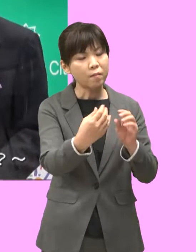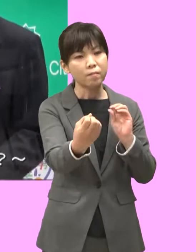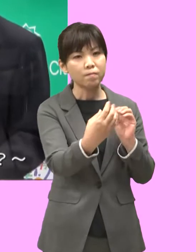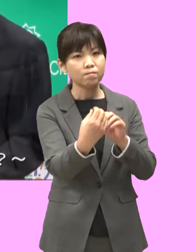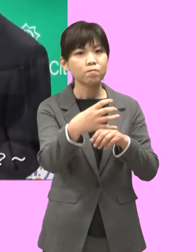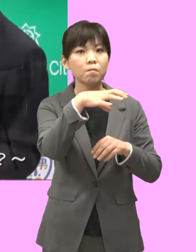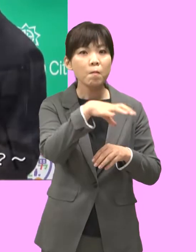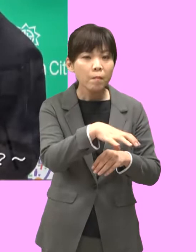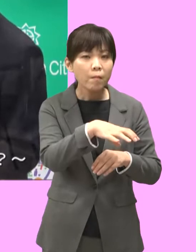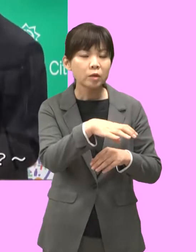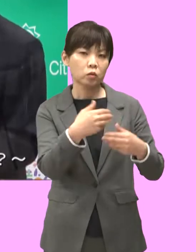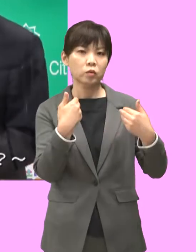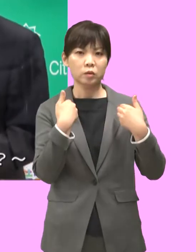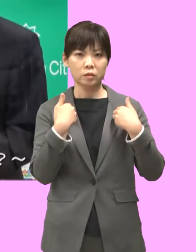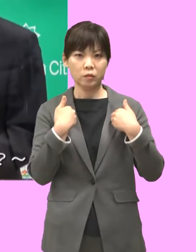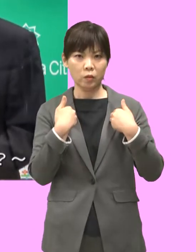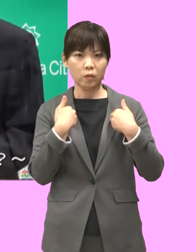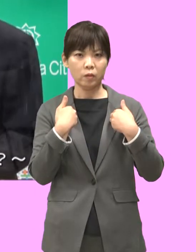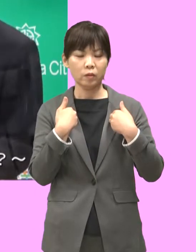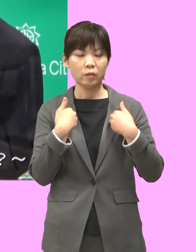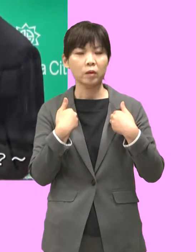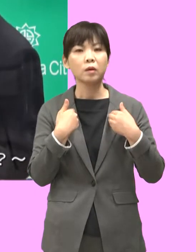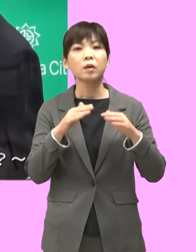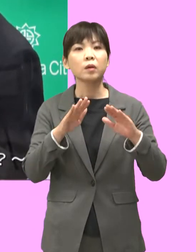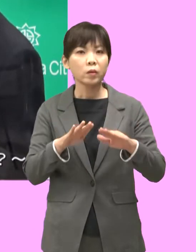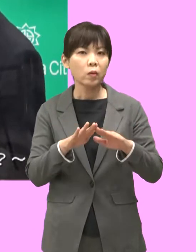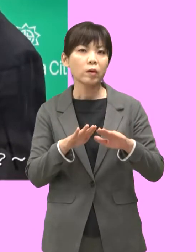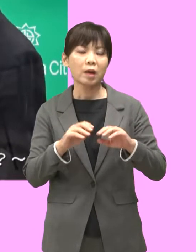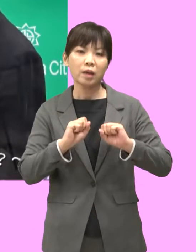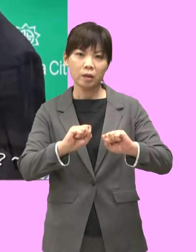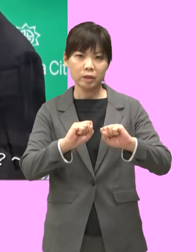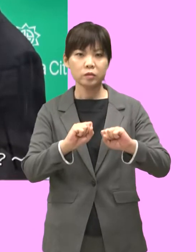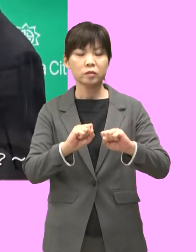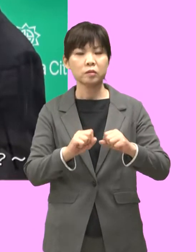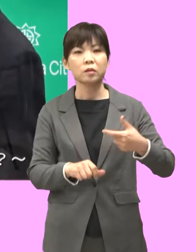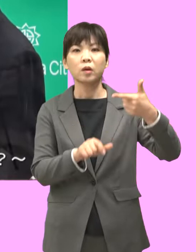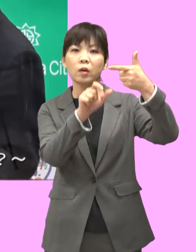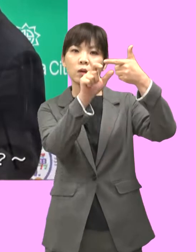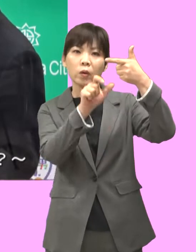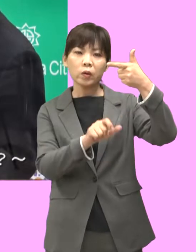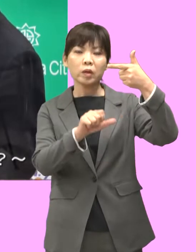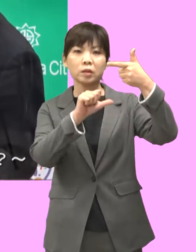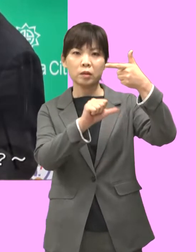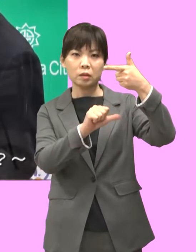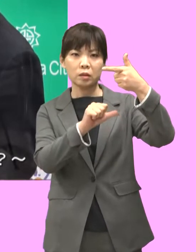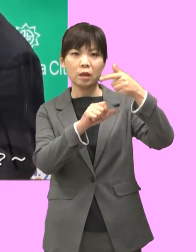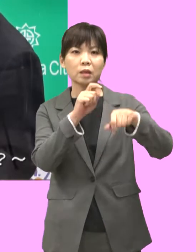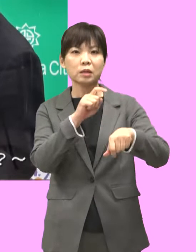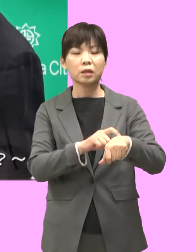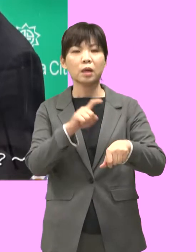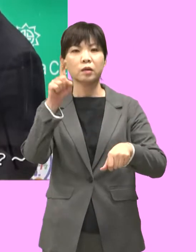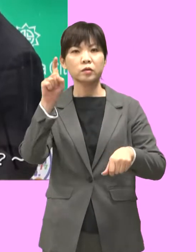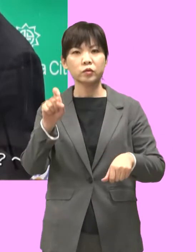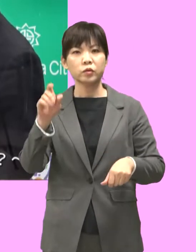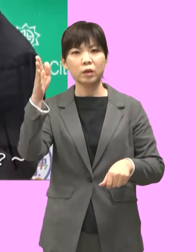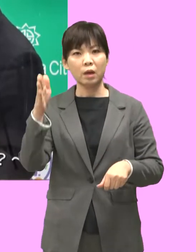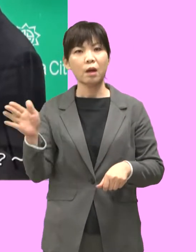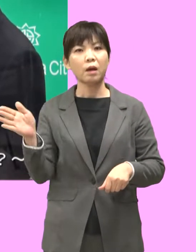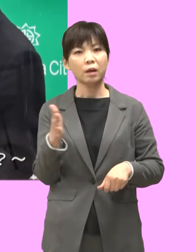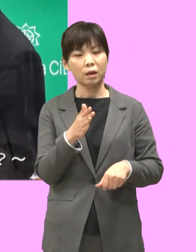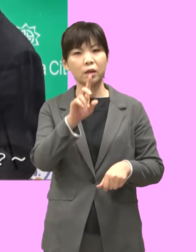たいということで、この機会を設けます。6月の5日、10時半から、正午